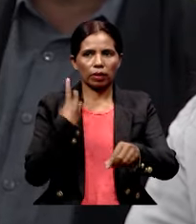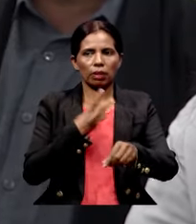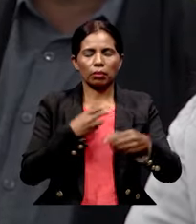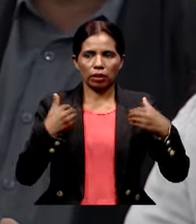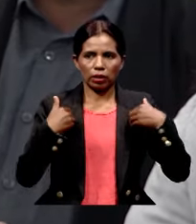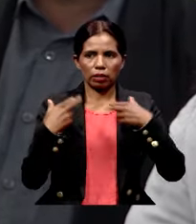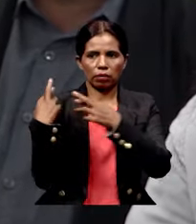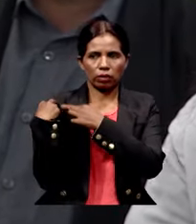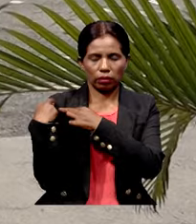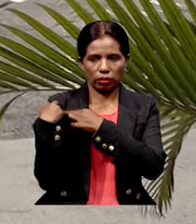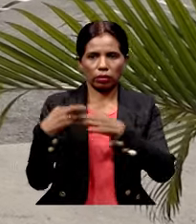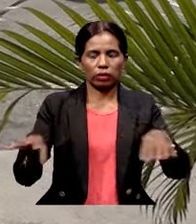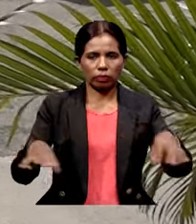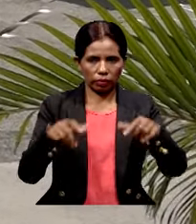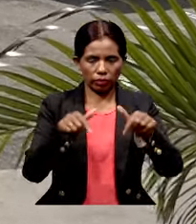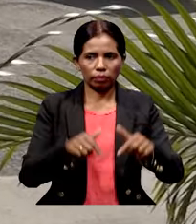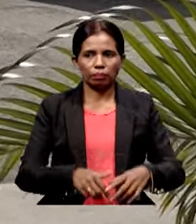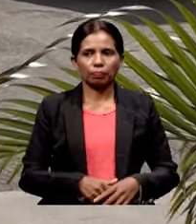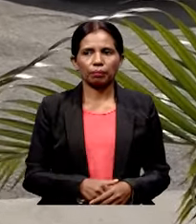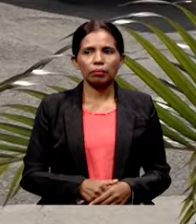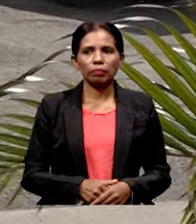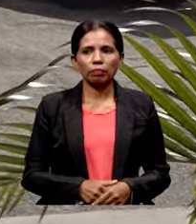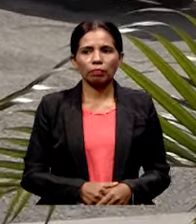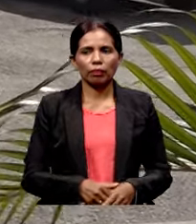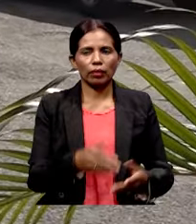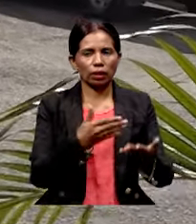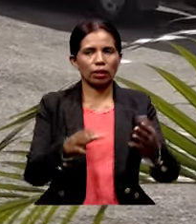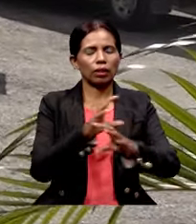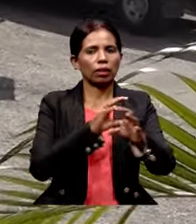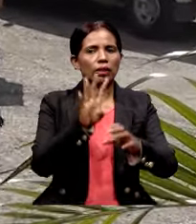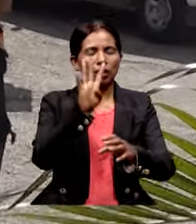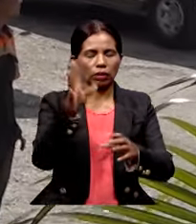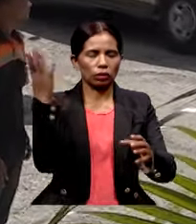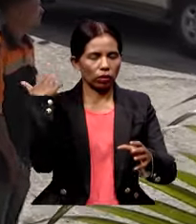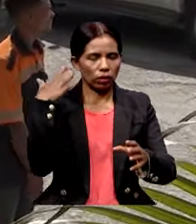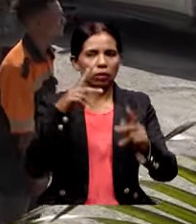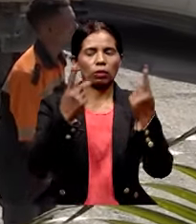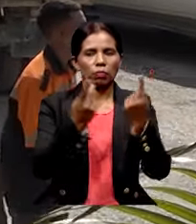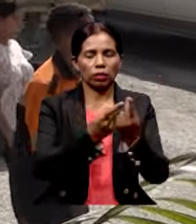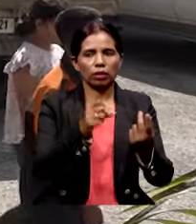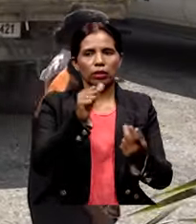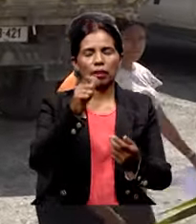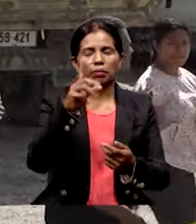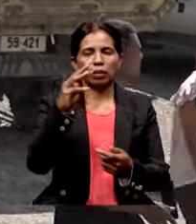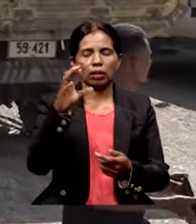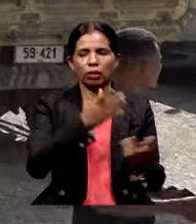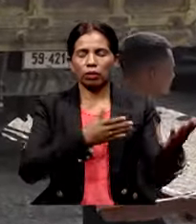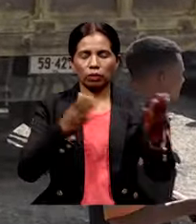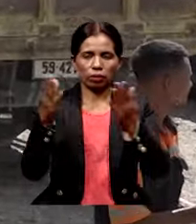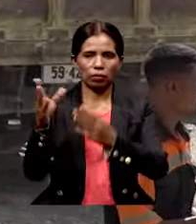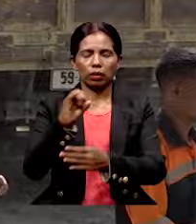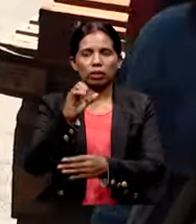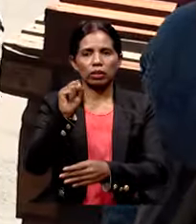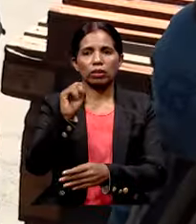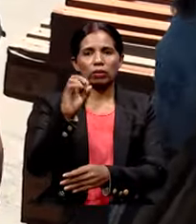ad moral por atu bele servisu ba ne. Sasan kamioneta hat nebe antes ne kompanya Salimago hatama barmazen Instituto